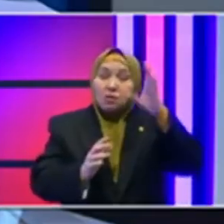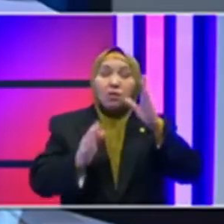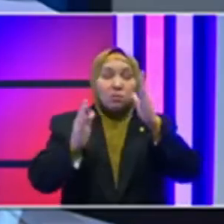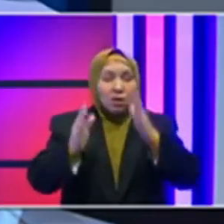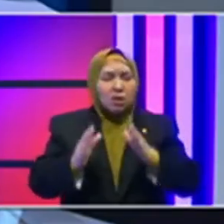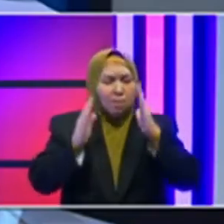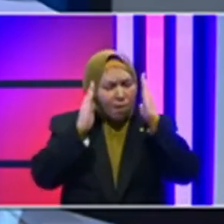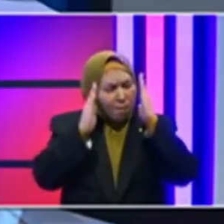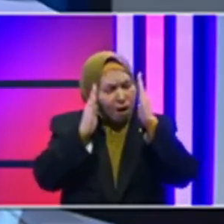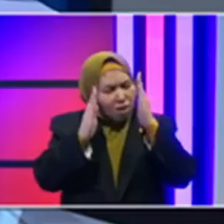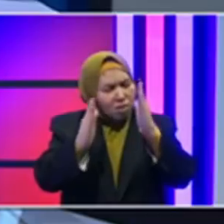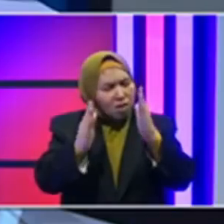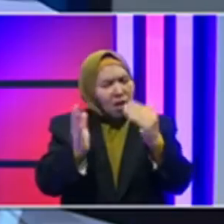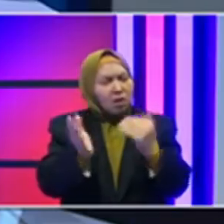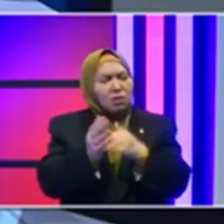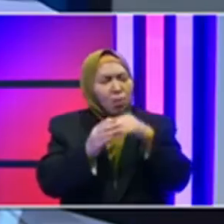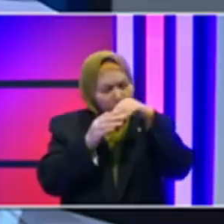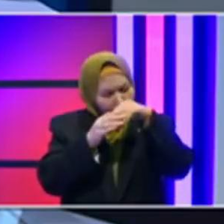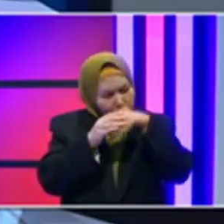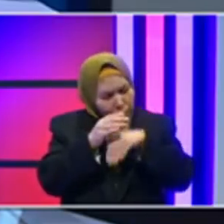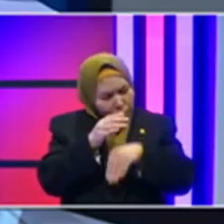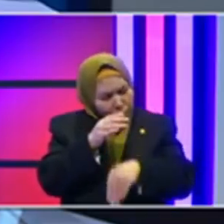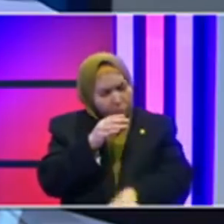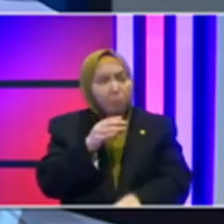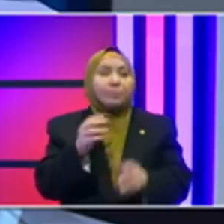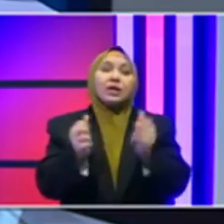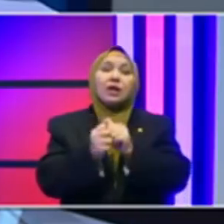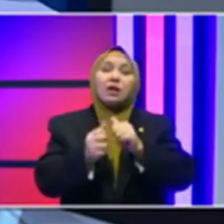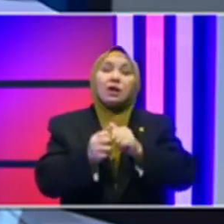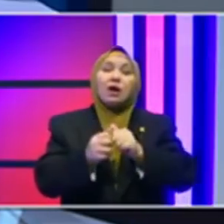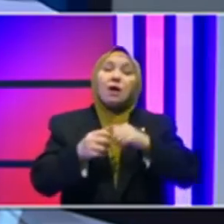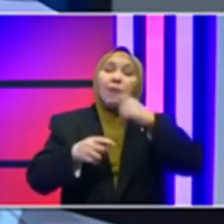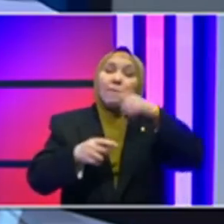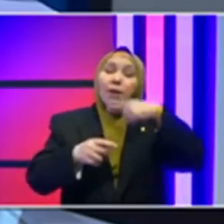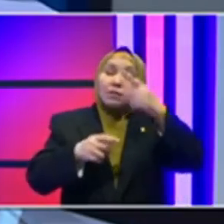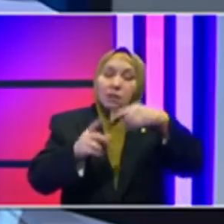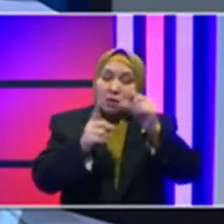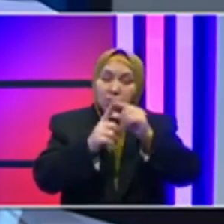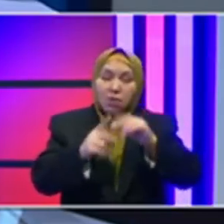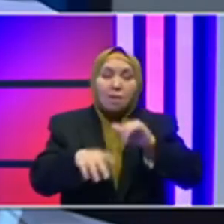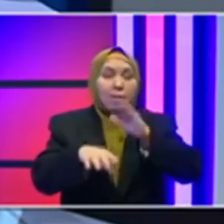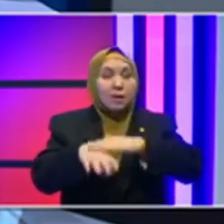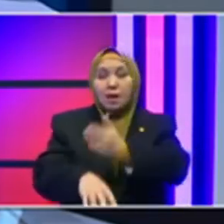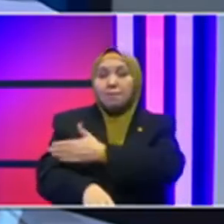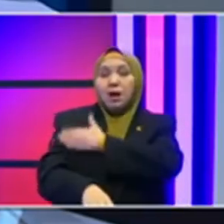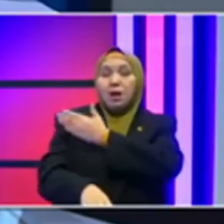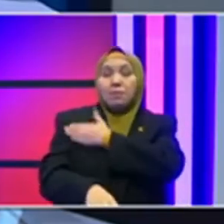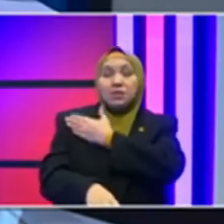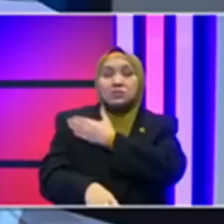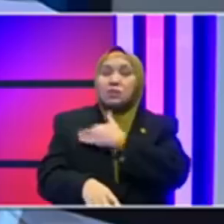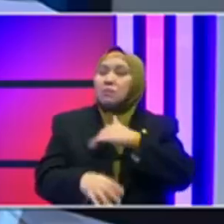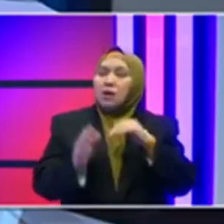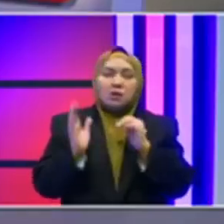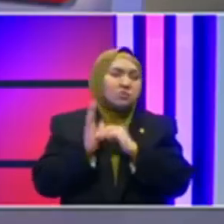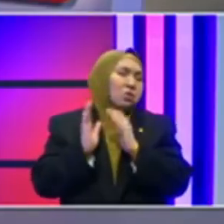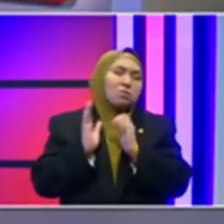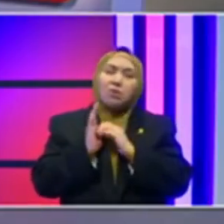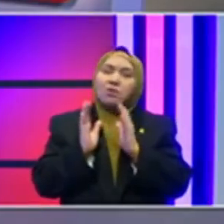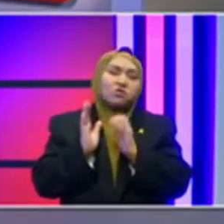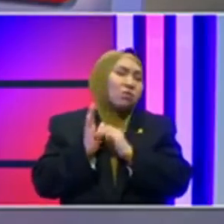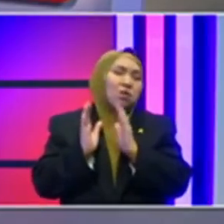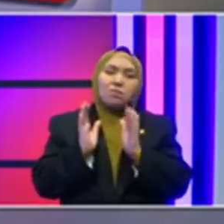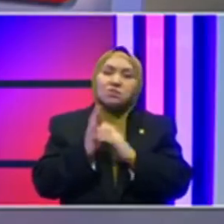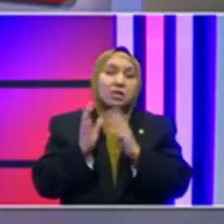menghayati dengan lebih mendalam tentang firman Allah Subhanahu Wa Ta'Ala kepada hamba-hambanya Insyaallah ya jadi dengan